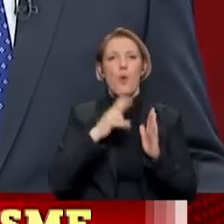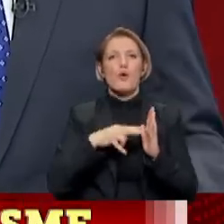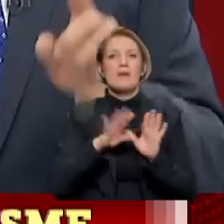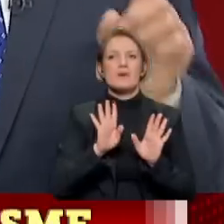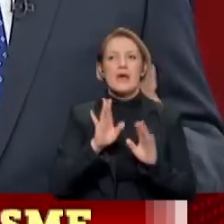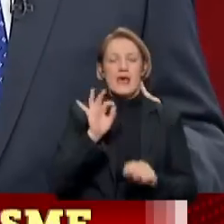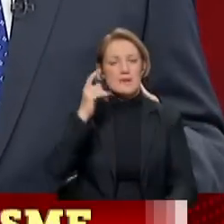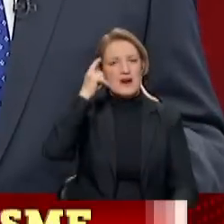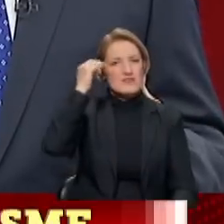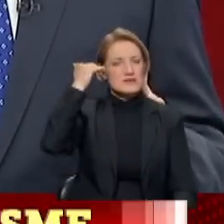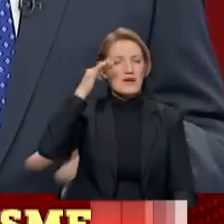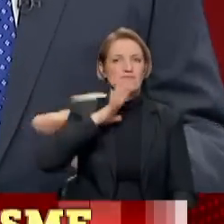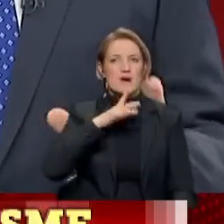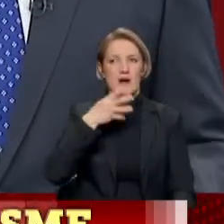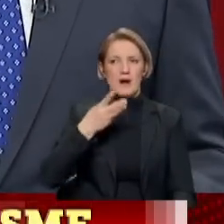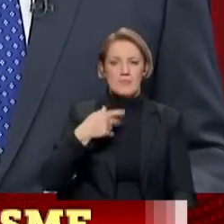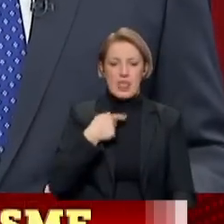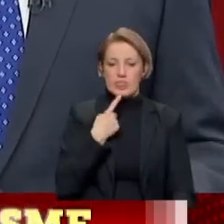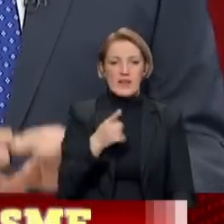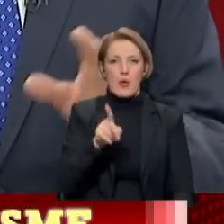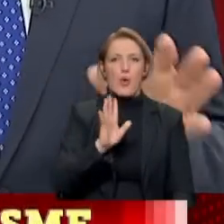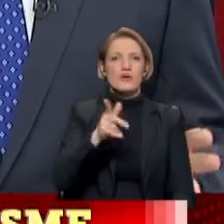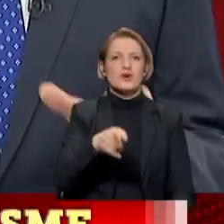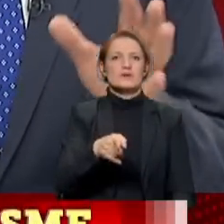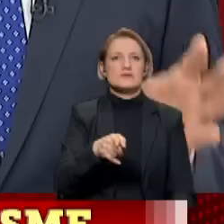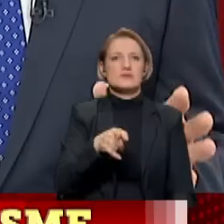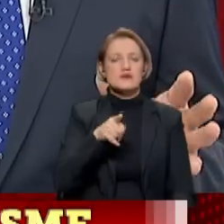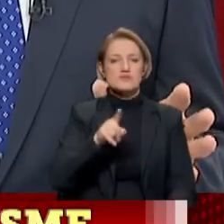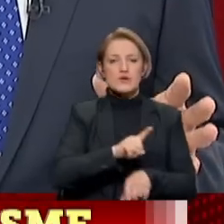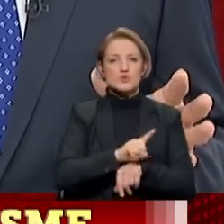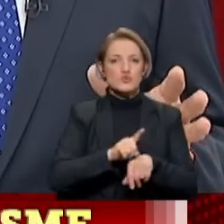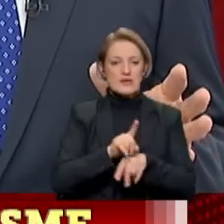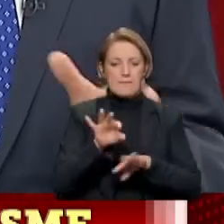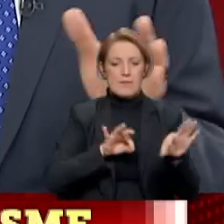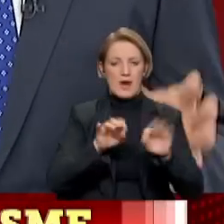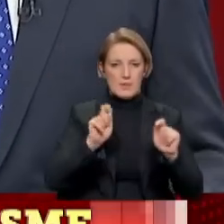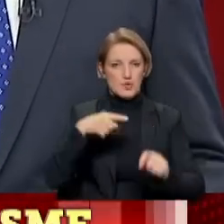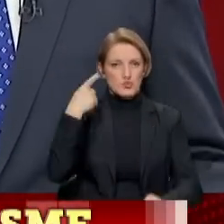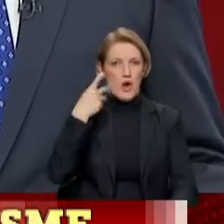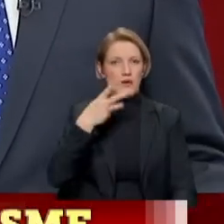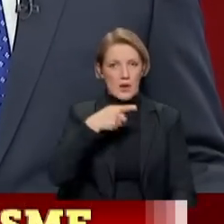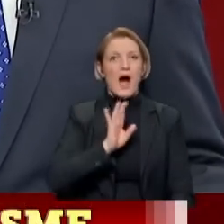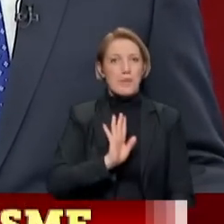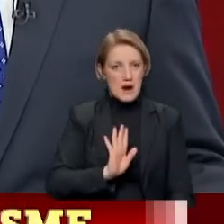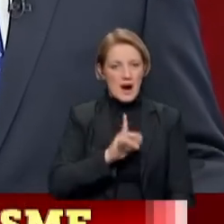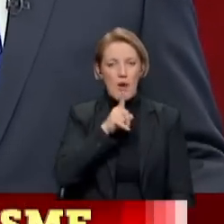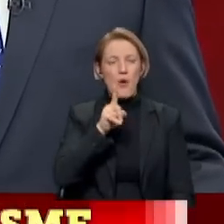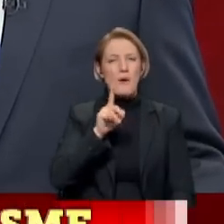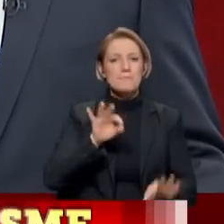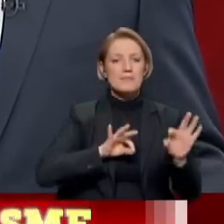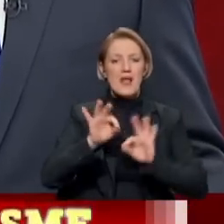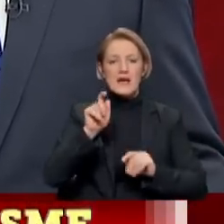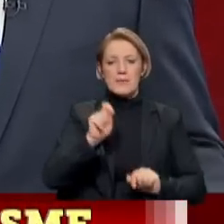Çünkü hep kafasında şu kurgu var. Ben ne dersem o olur. Şu anda süreci dizayn ettiğini düşünüyor Erdoğan ama onun dizayn